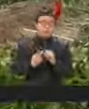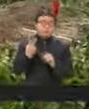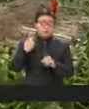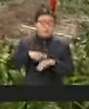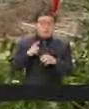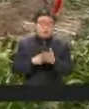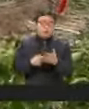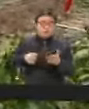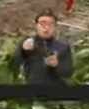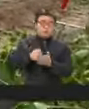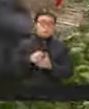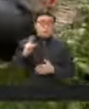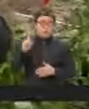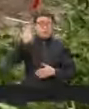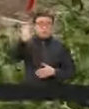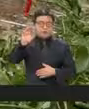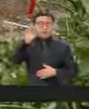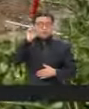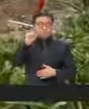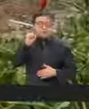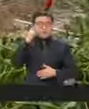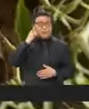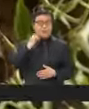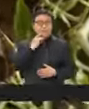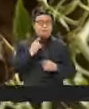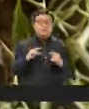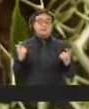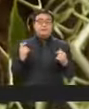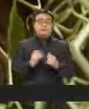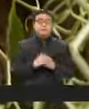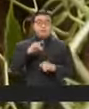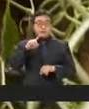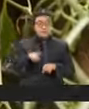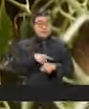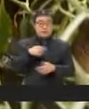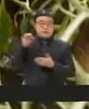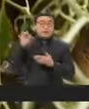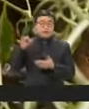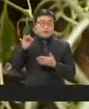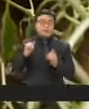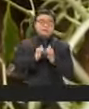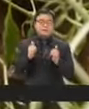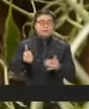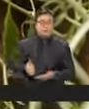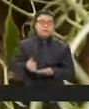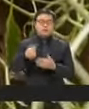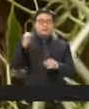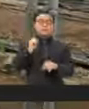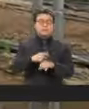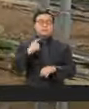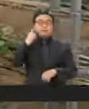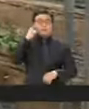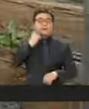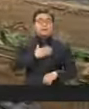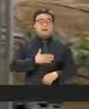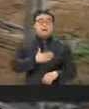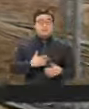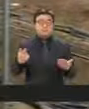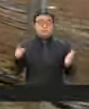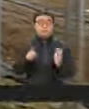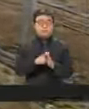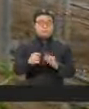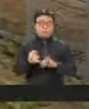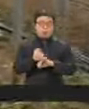단순히 유망하다는 생각 때문만은 아니었습니다. 자연의 가치, 인간의 존엄성을 깨닫기 위해 꼭 필요한